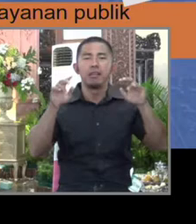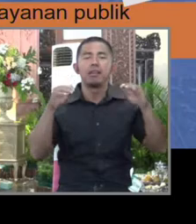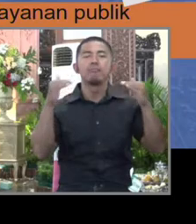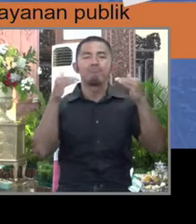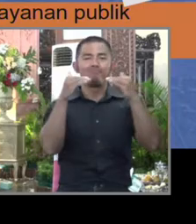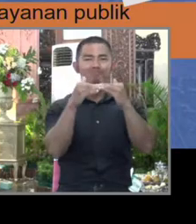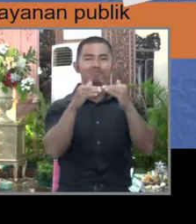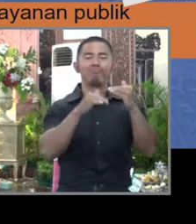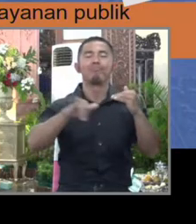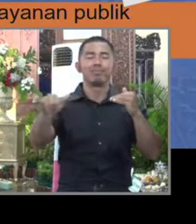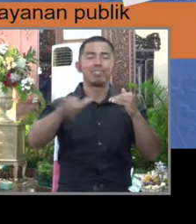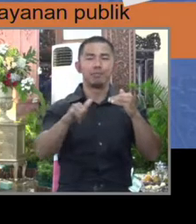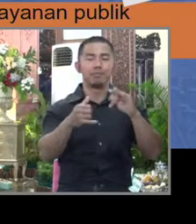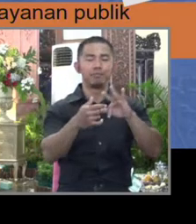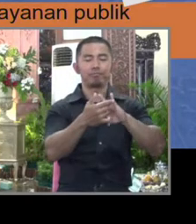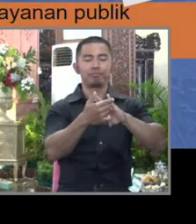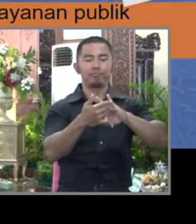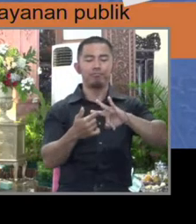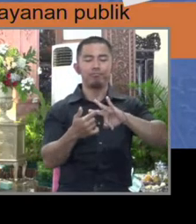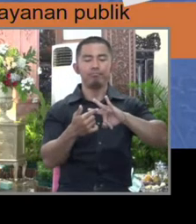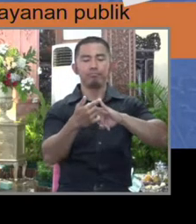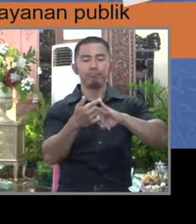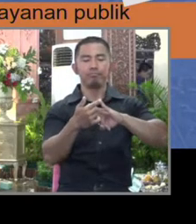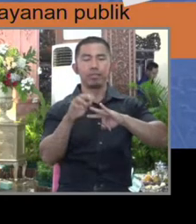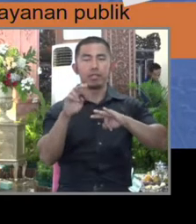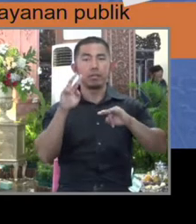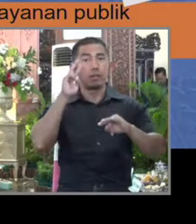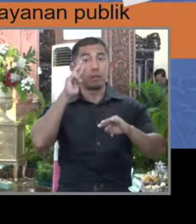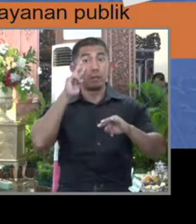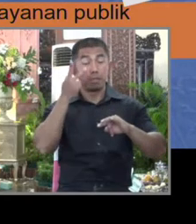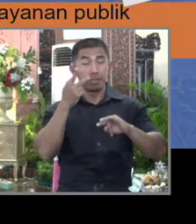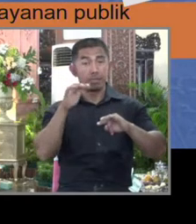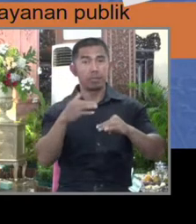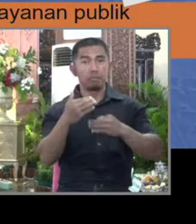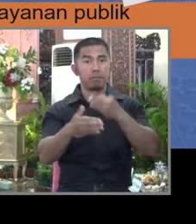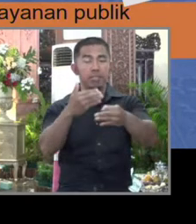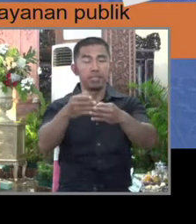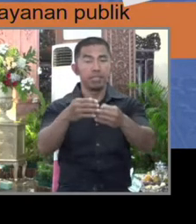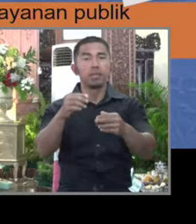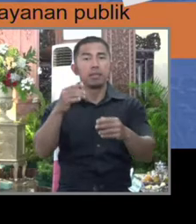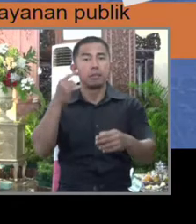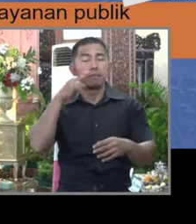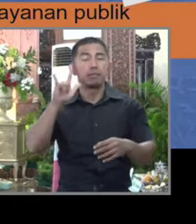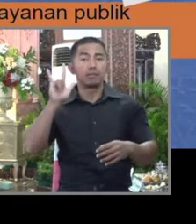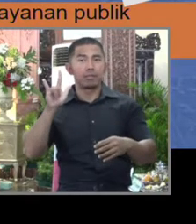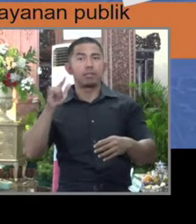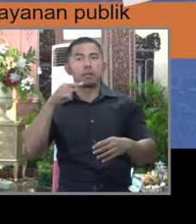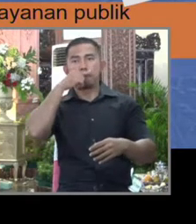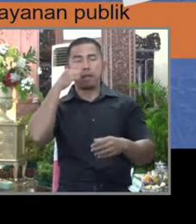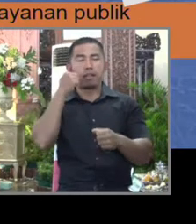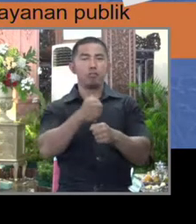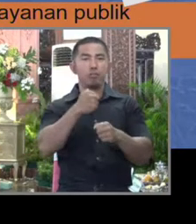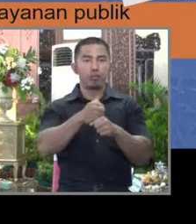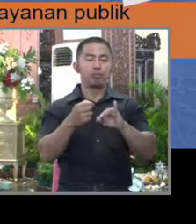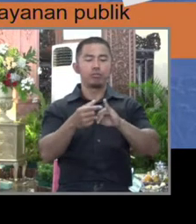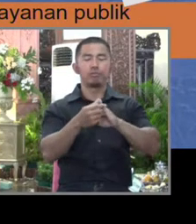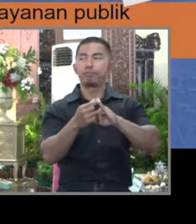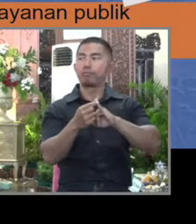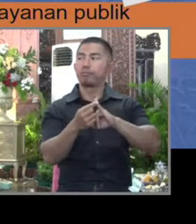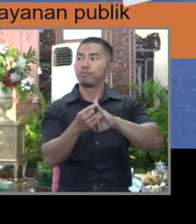visi misinya Pak Presiden maupun juga pak gubernur sini ada pemerataan